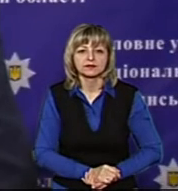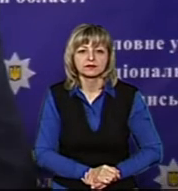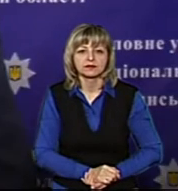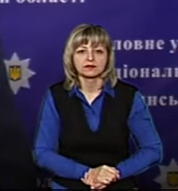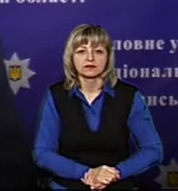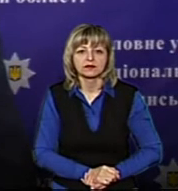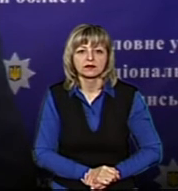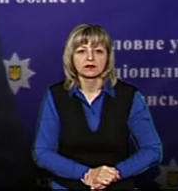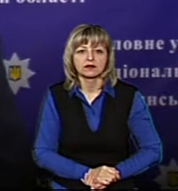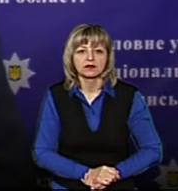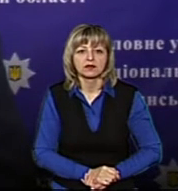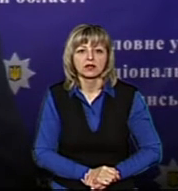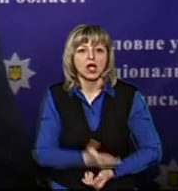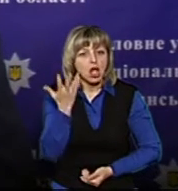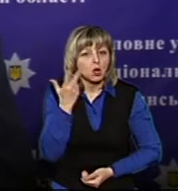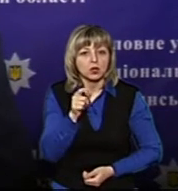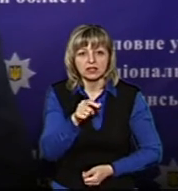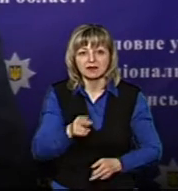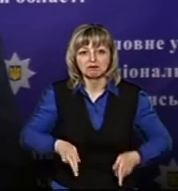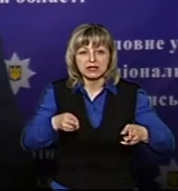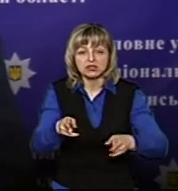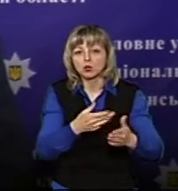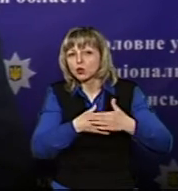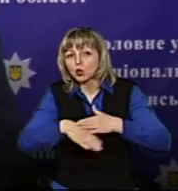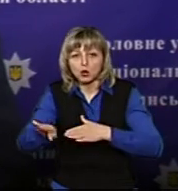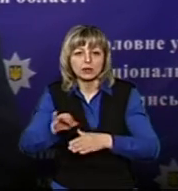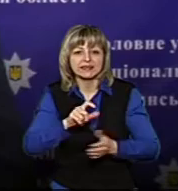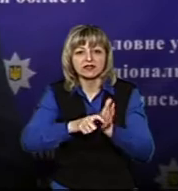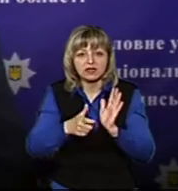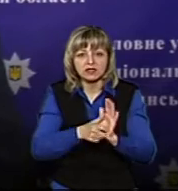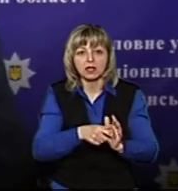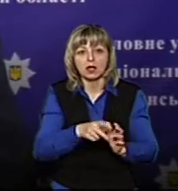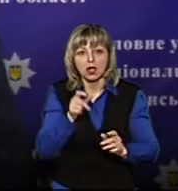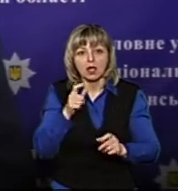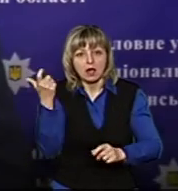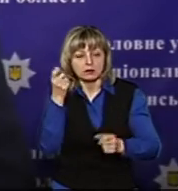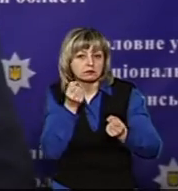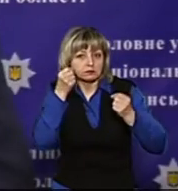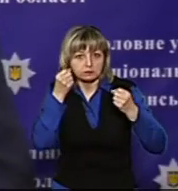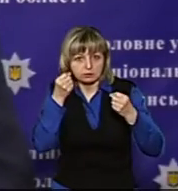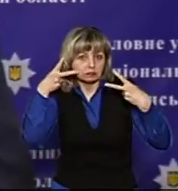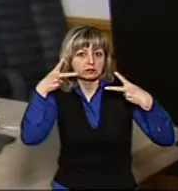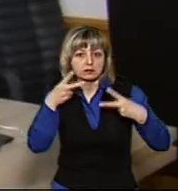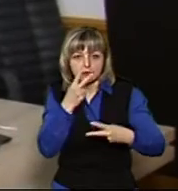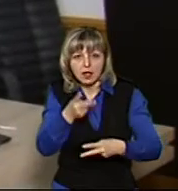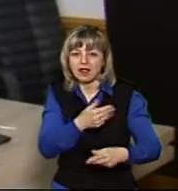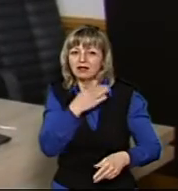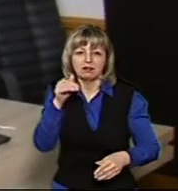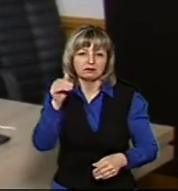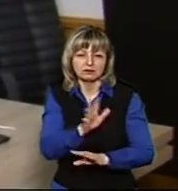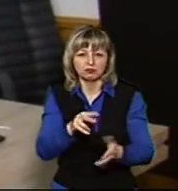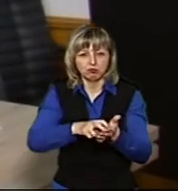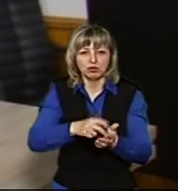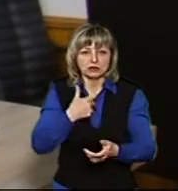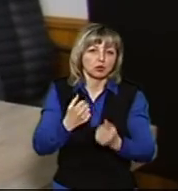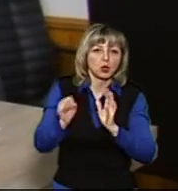Коли виходили з квартири, люди проснулися і побачили цих злочинців, але не вживали заходів, так як боялися за своє життя. Було